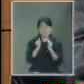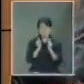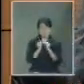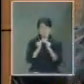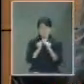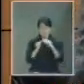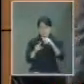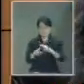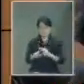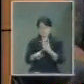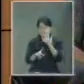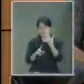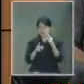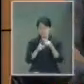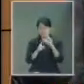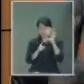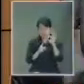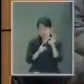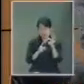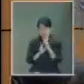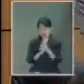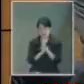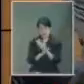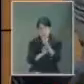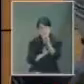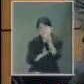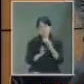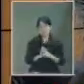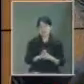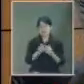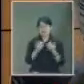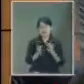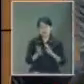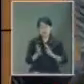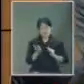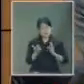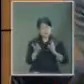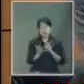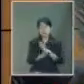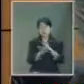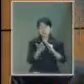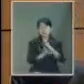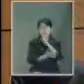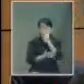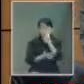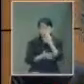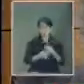นาคมนี้เองครับเปิดไปหน้า2ครับท่านเจ้าหน้าที่ครับ